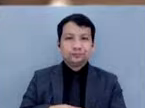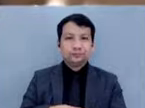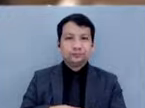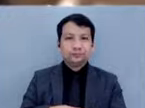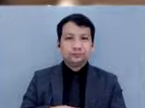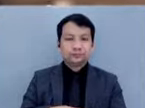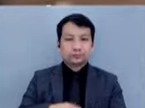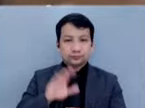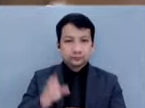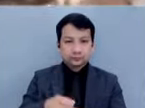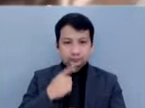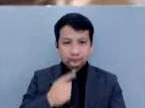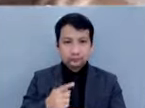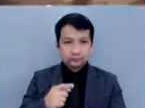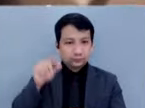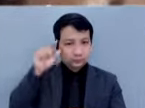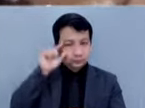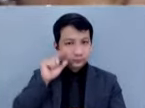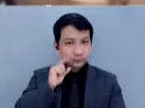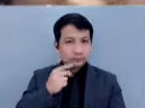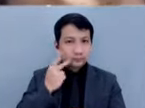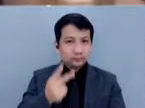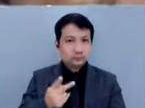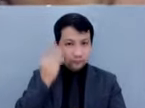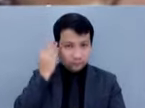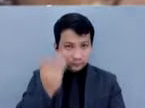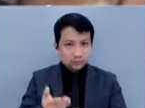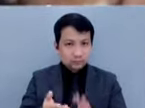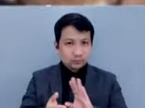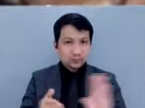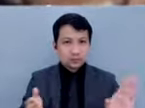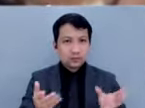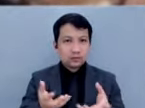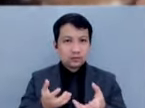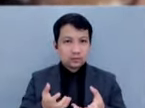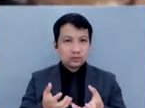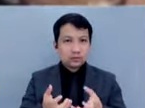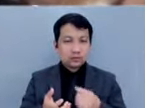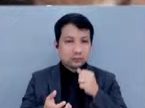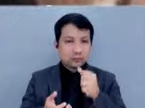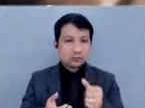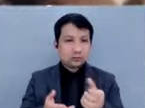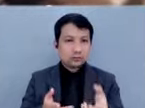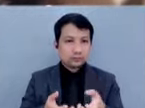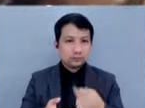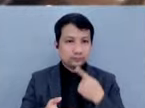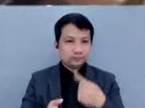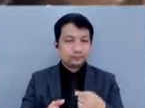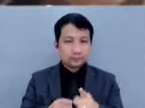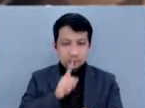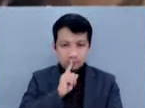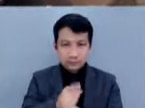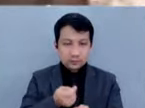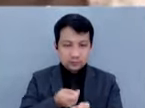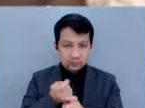We never hide what gender we are. I said to him, I don't want to disappoint you. I just want to tell what gender we are.